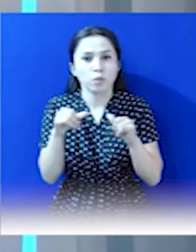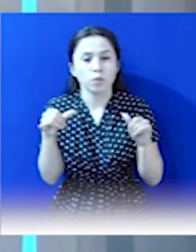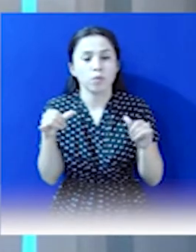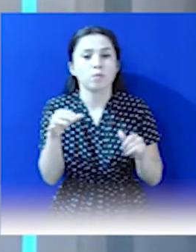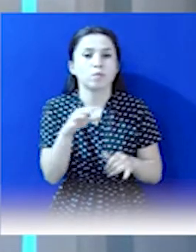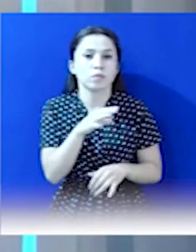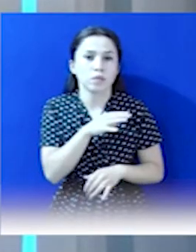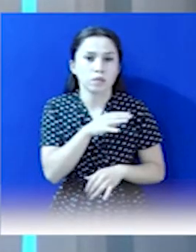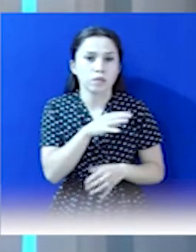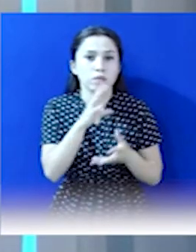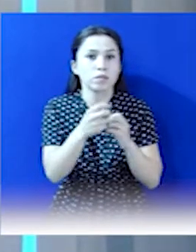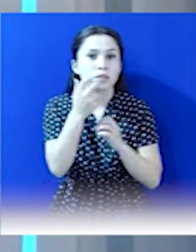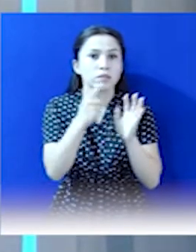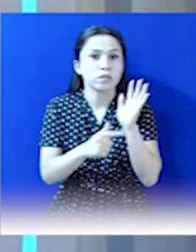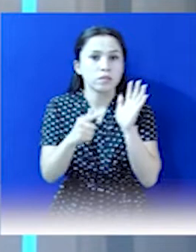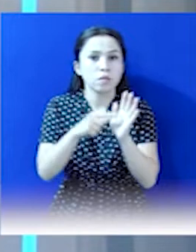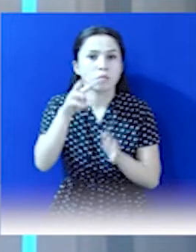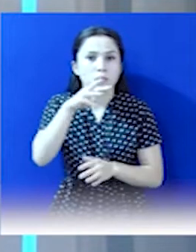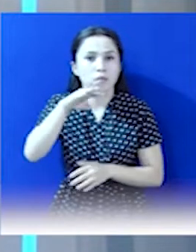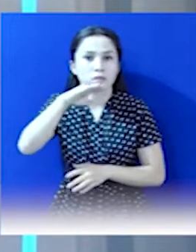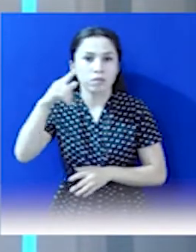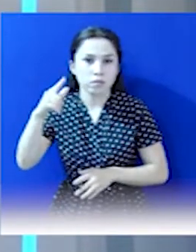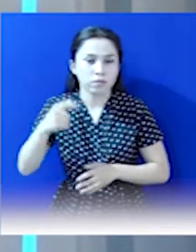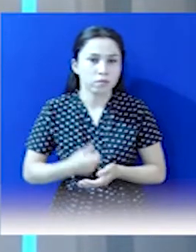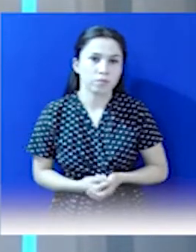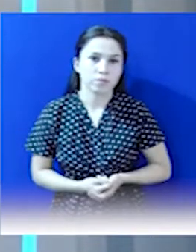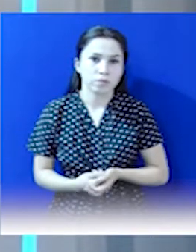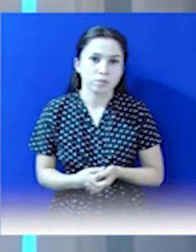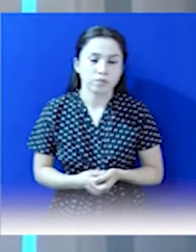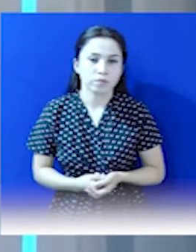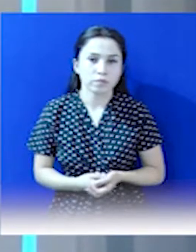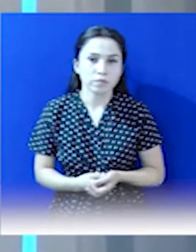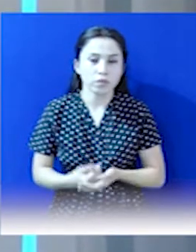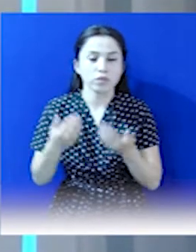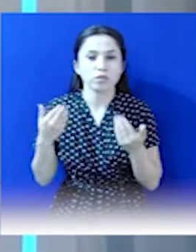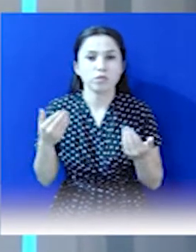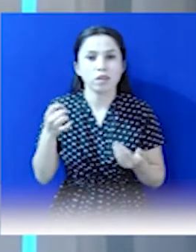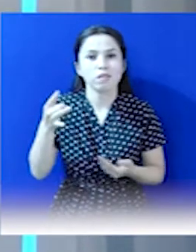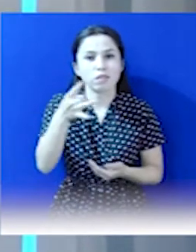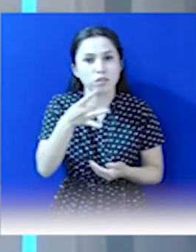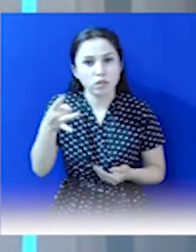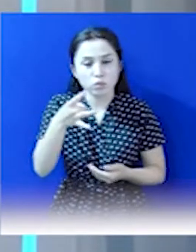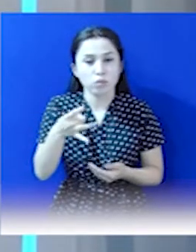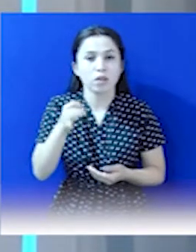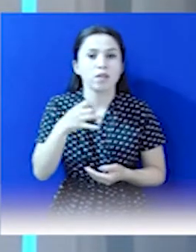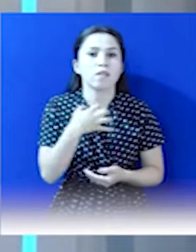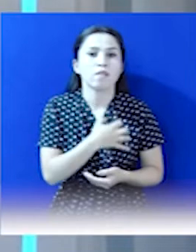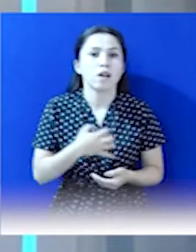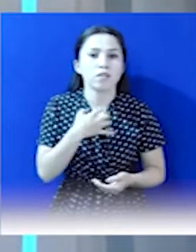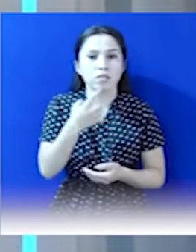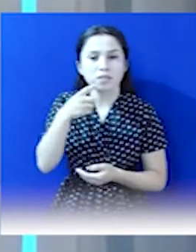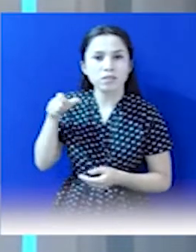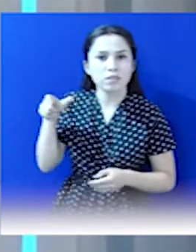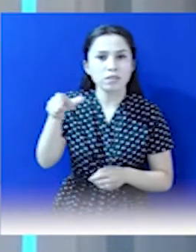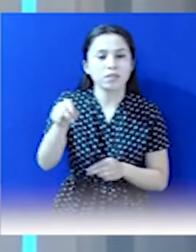асып, көтерген мәселелеріне жауап берді. Жұртшылықтың басым бөлігін инфрақұрылымды дамыту, әлеуметтік нысандарды жөндеу,